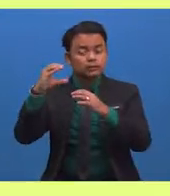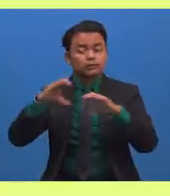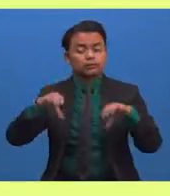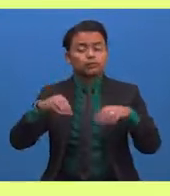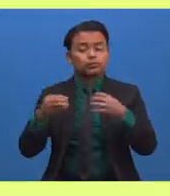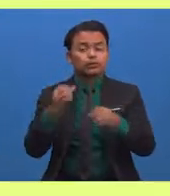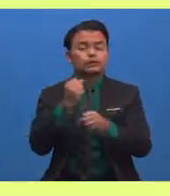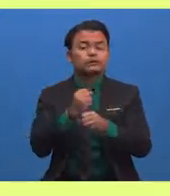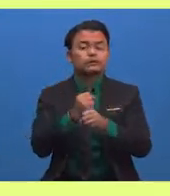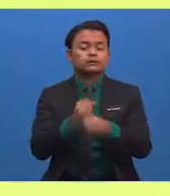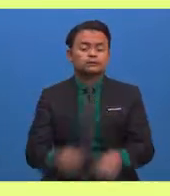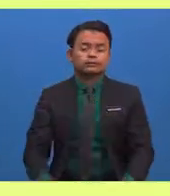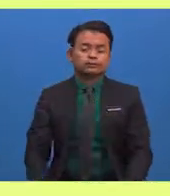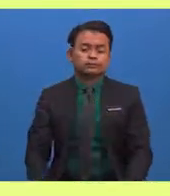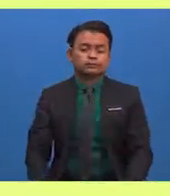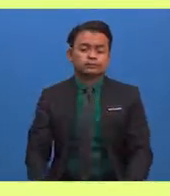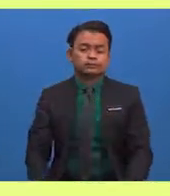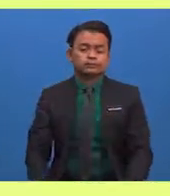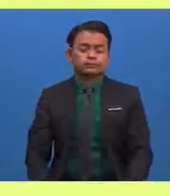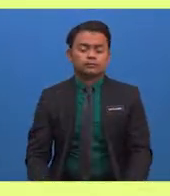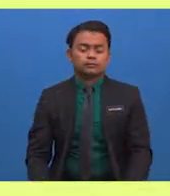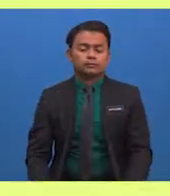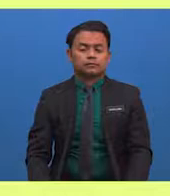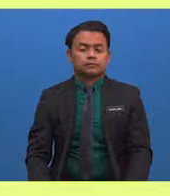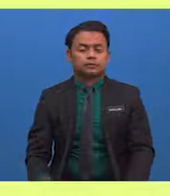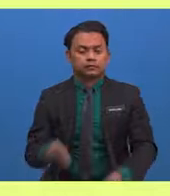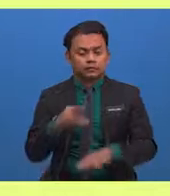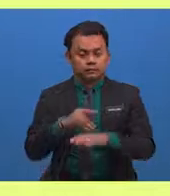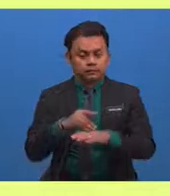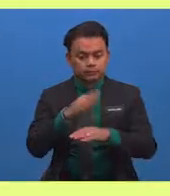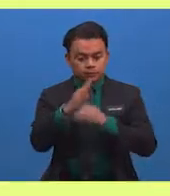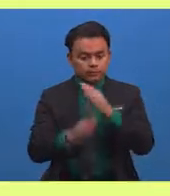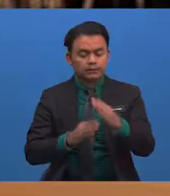hamba dan khalifah Allah di muka bumi.